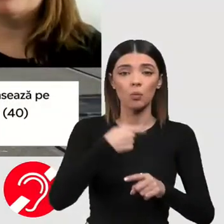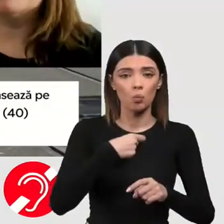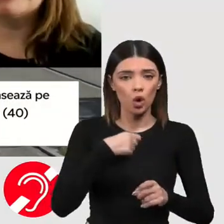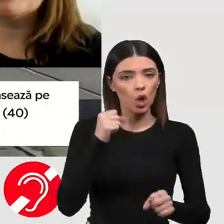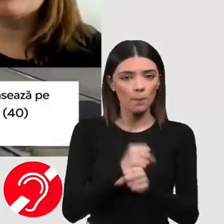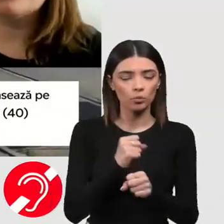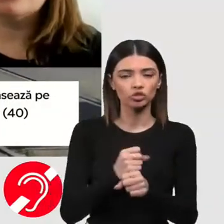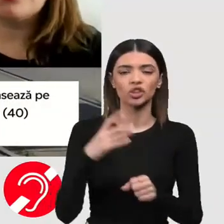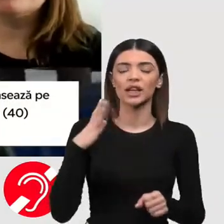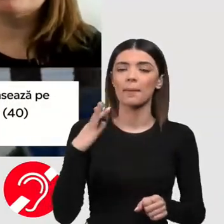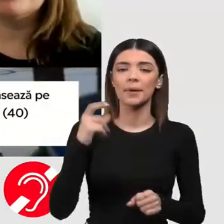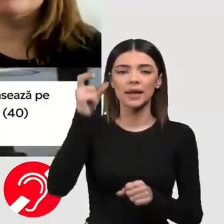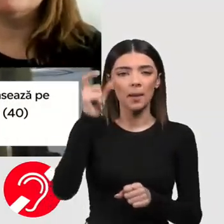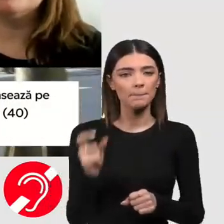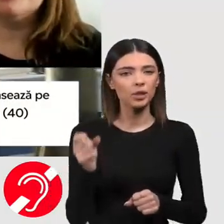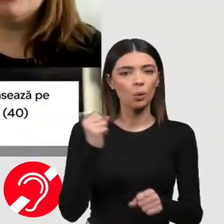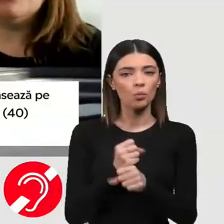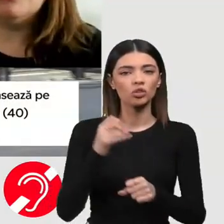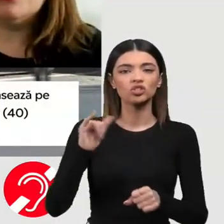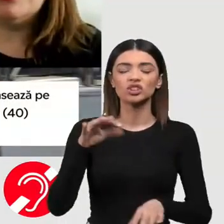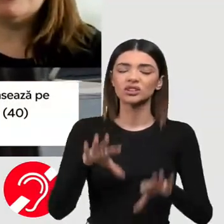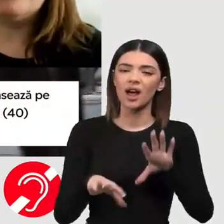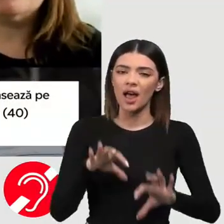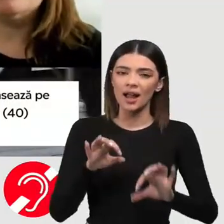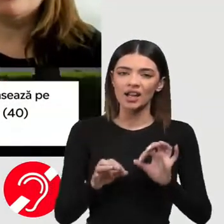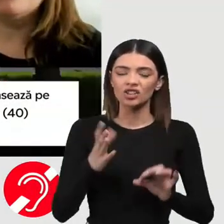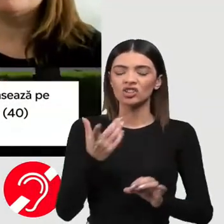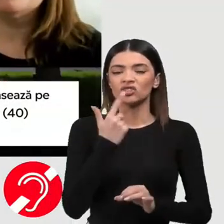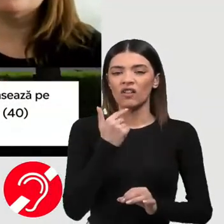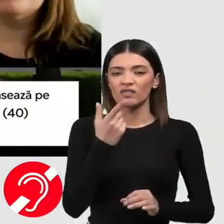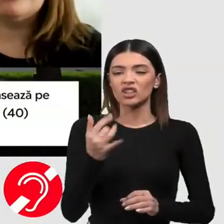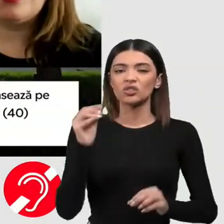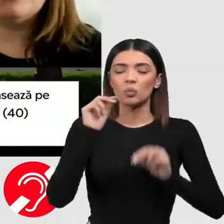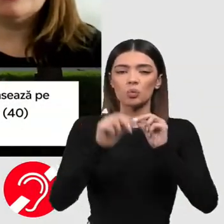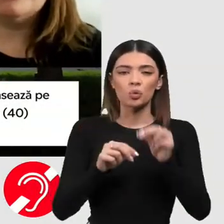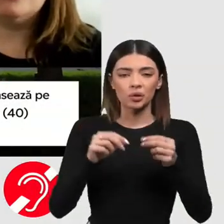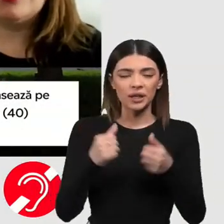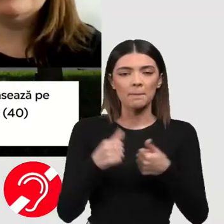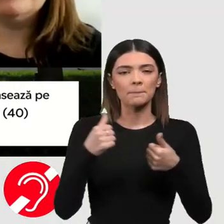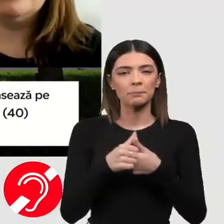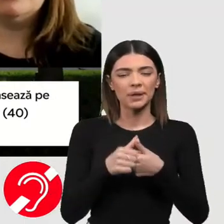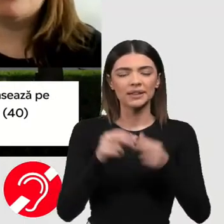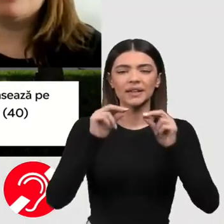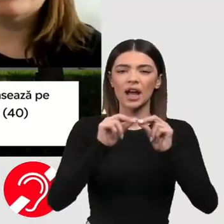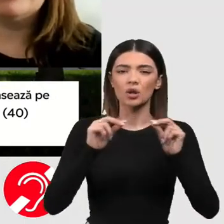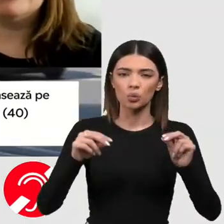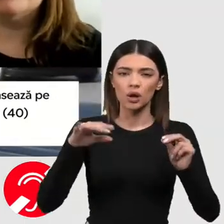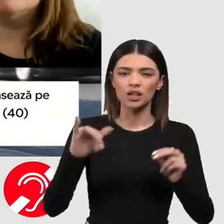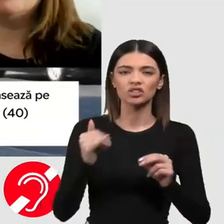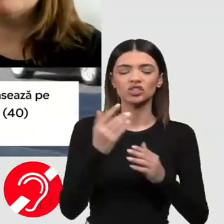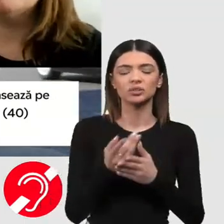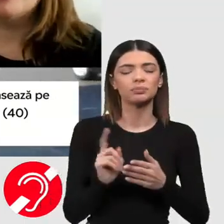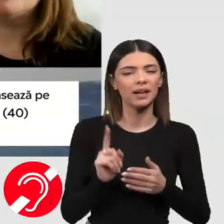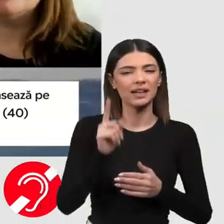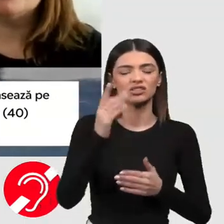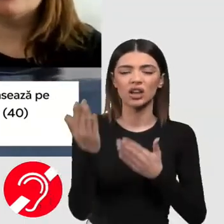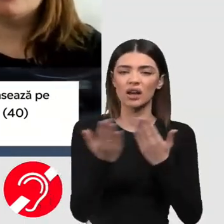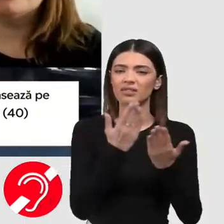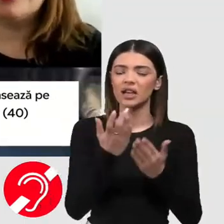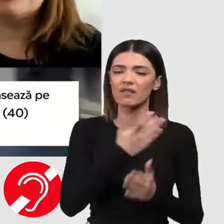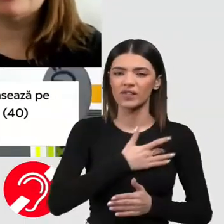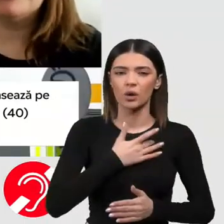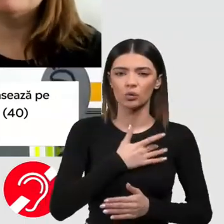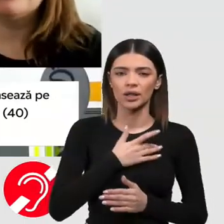personale, libertatea personală și de alegere, incluziunea, accesul la educație avansată. În baza